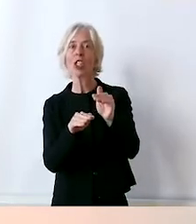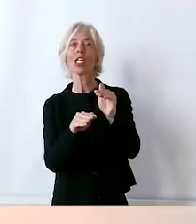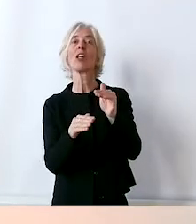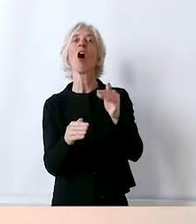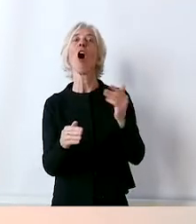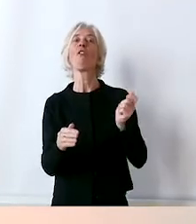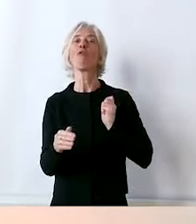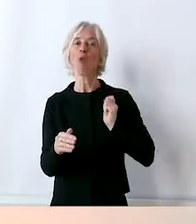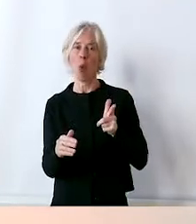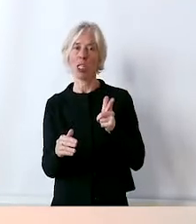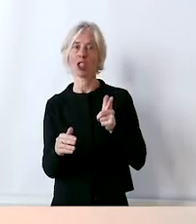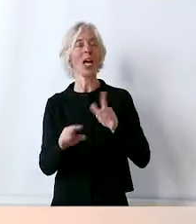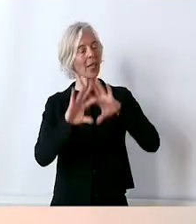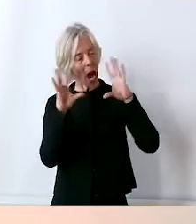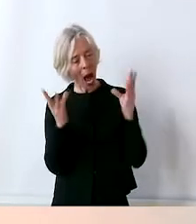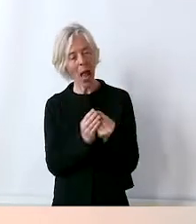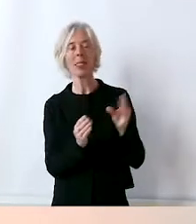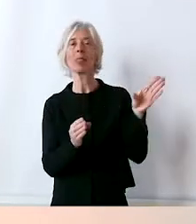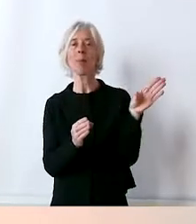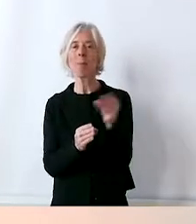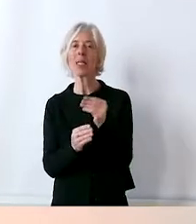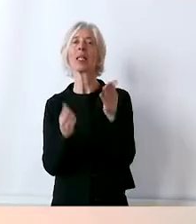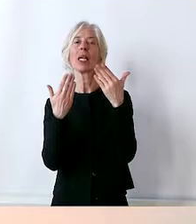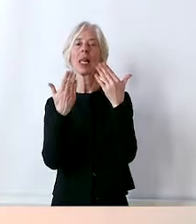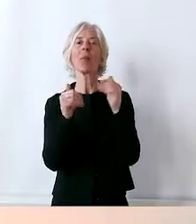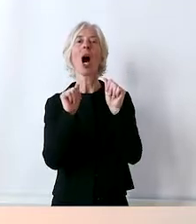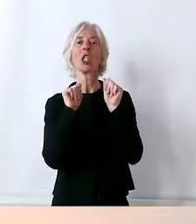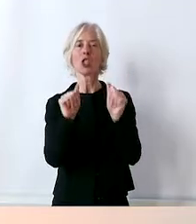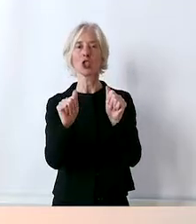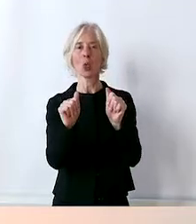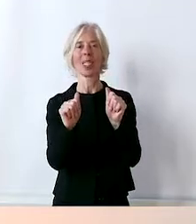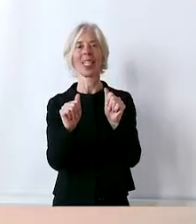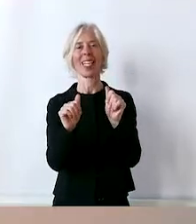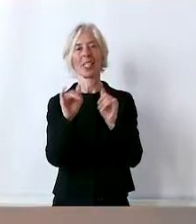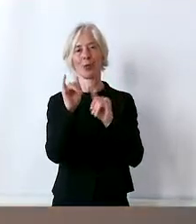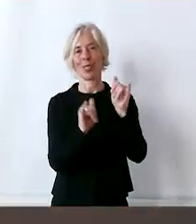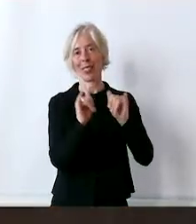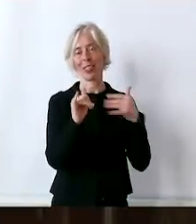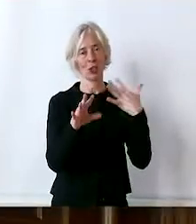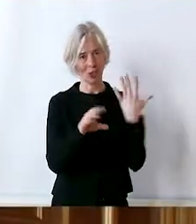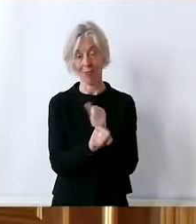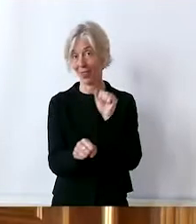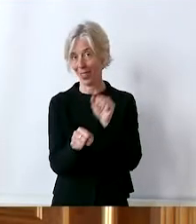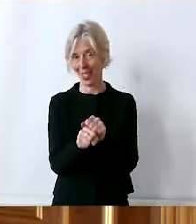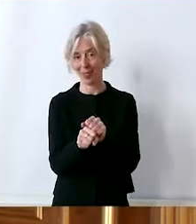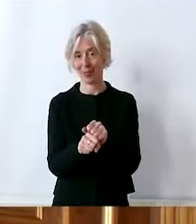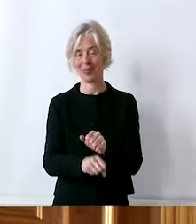und klimaschonenden Industrieproduktion zu ermöglichen.